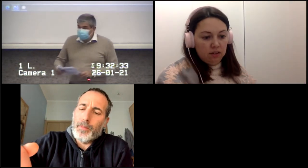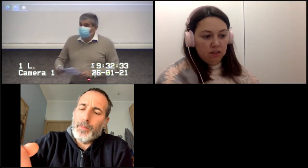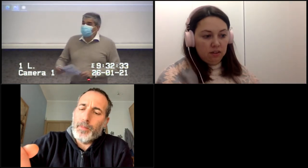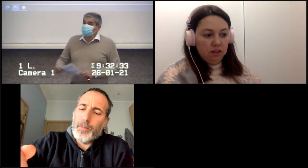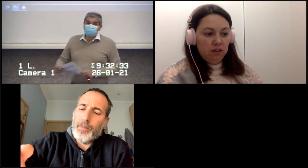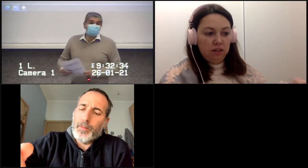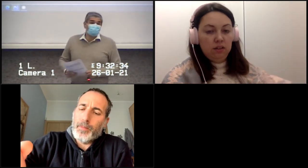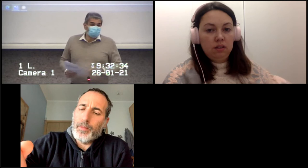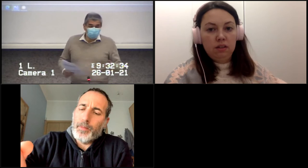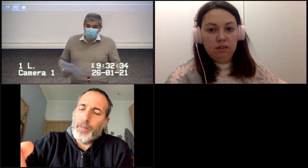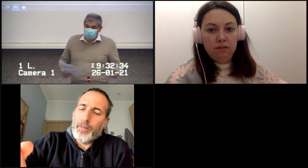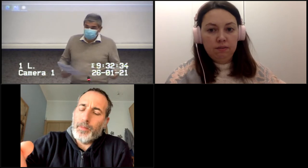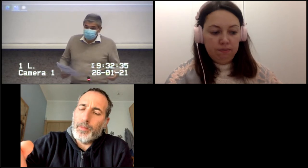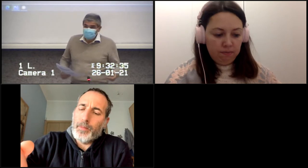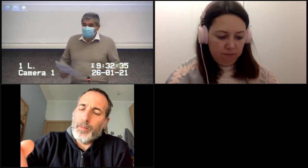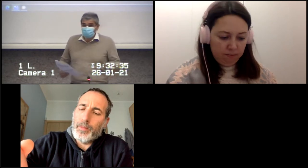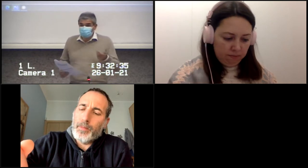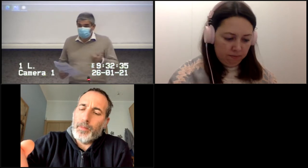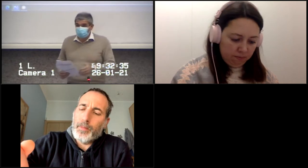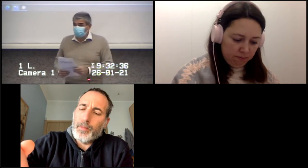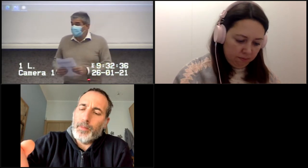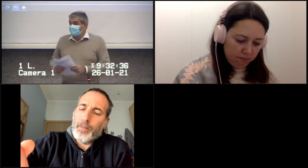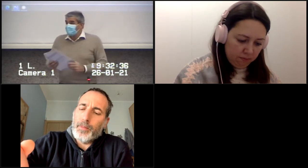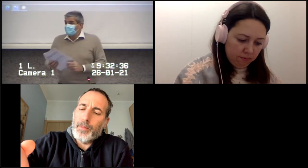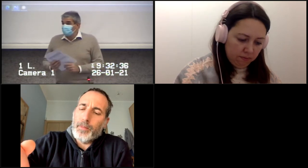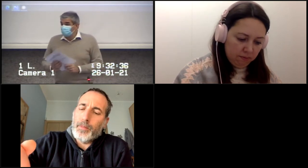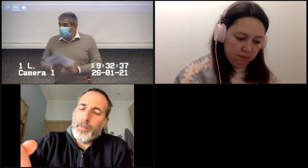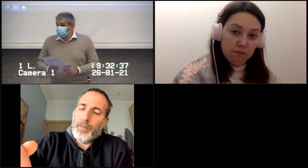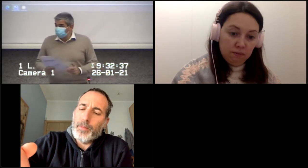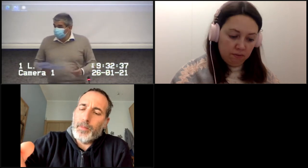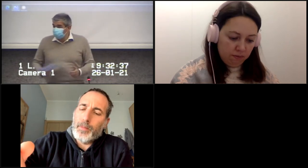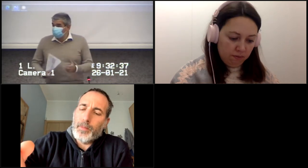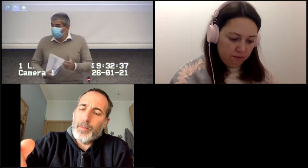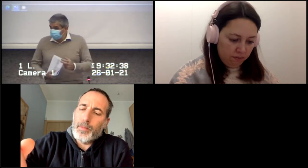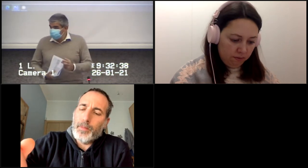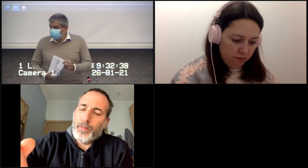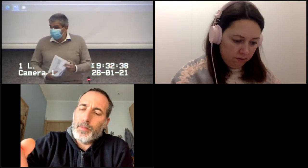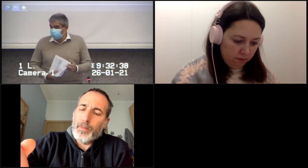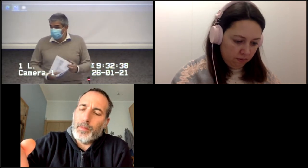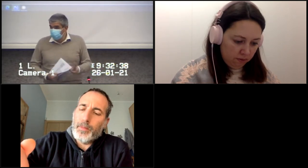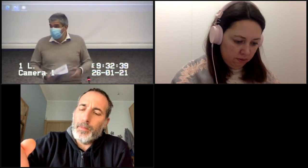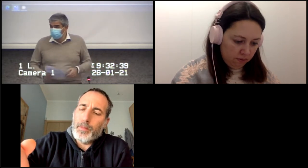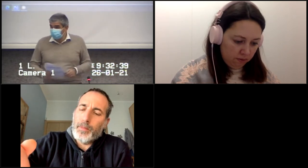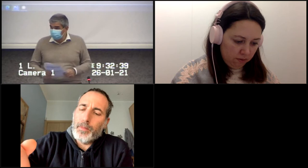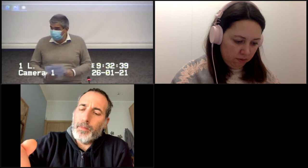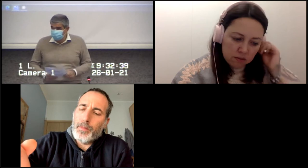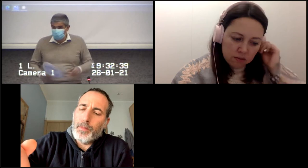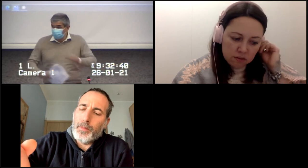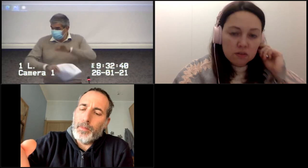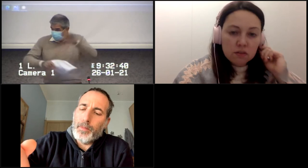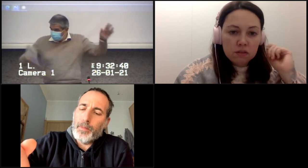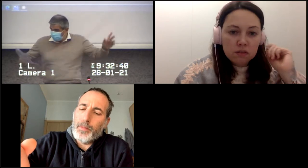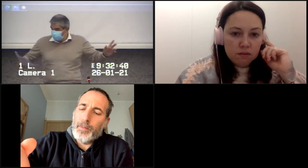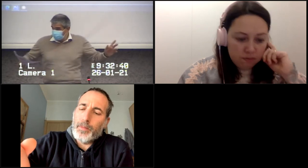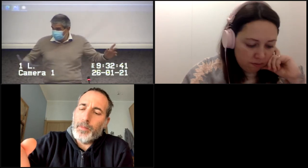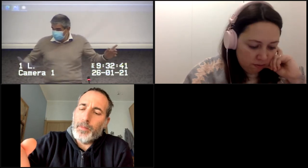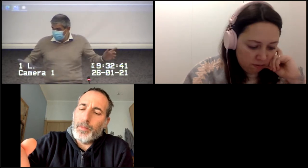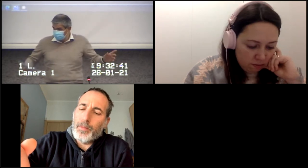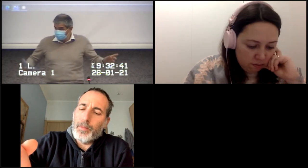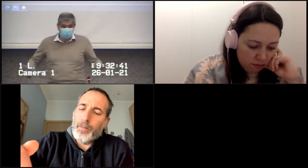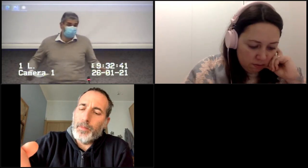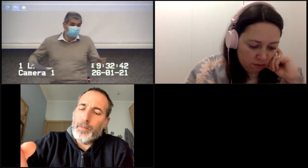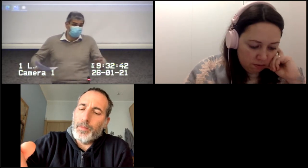agli interventi di bonifica, che è un tema molto sentito quando si va a fare il recupero edilizio a prescindere dalla